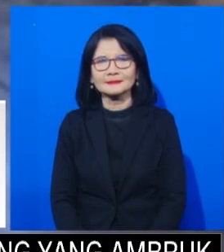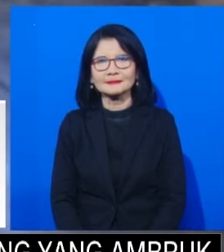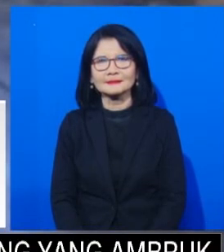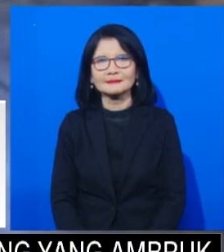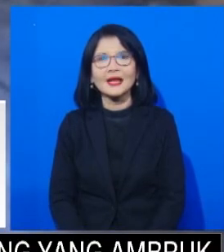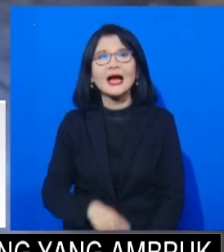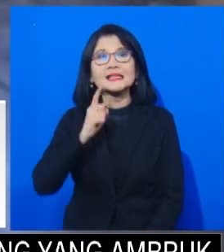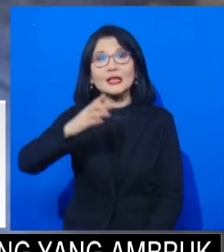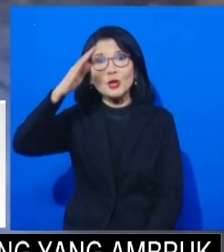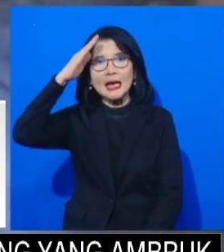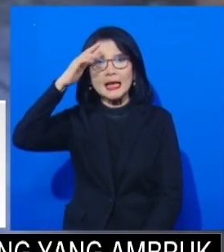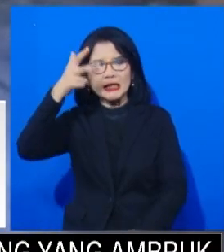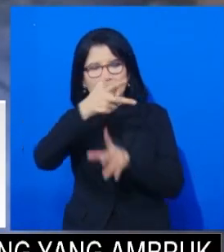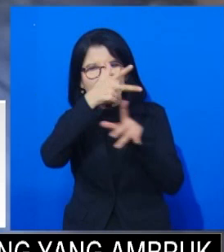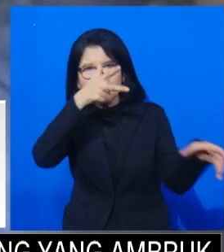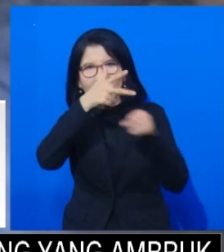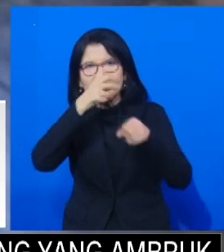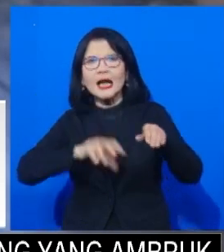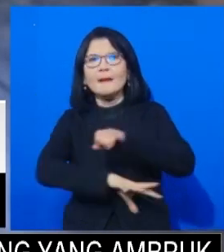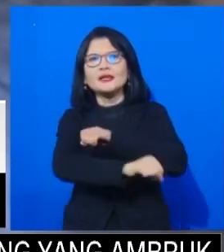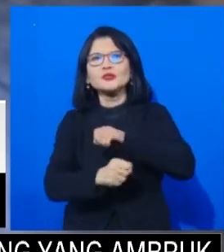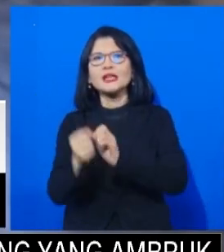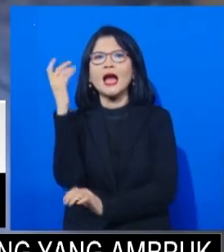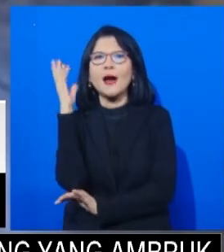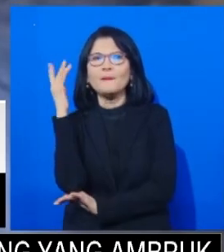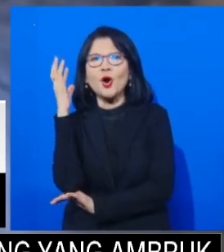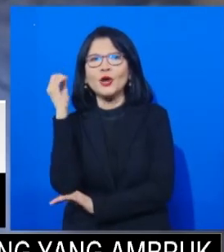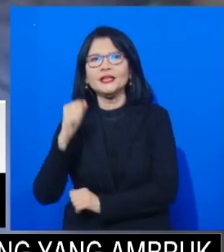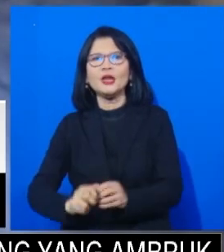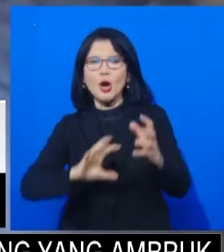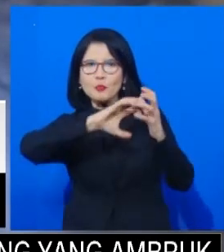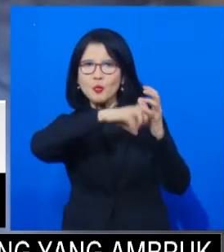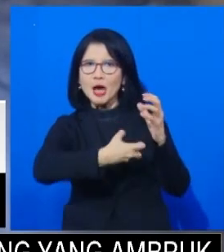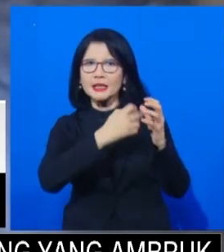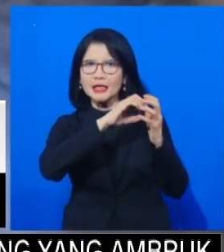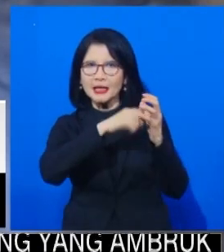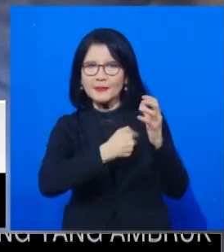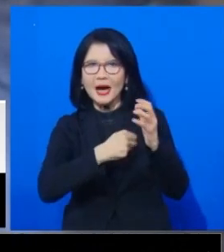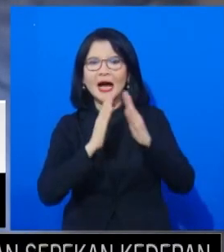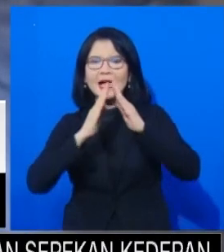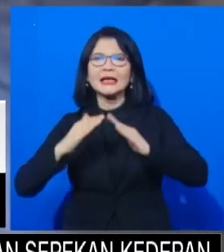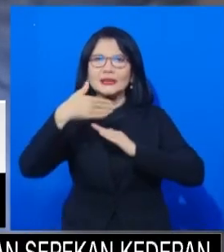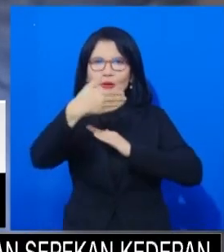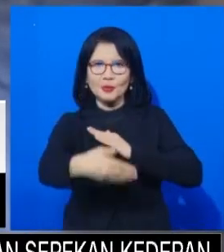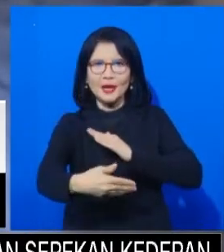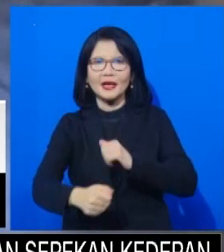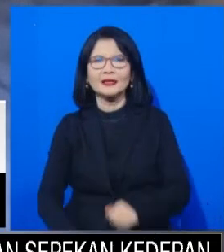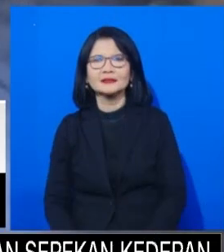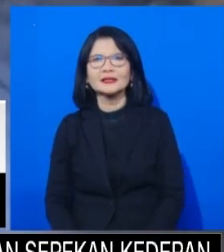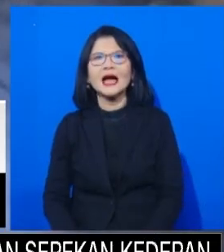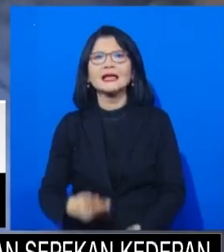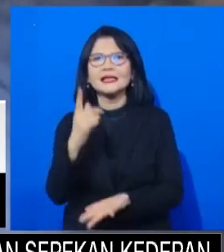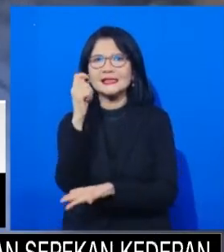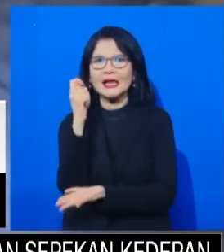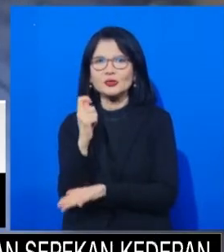seorang pria terekam CCTV mencuri pohon delima di teras rumah warga di Jalan Senayan Kelurahan Sungai Jang Tanjung Pinang Kepulauan